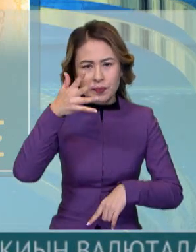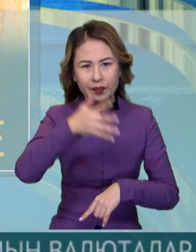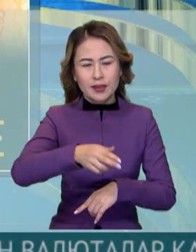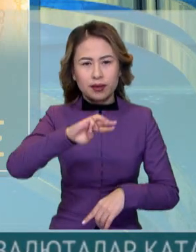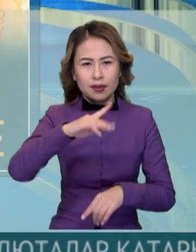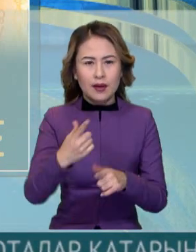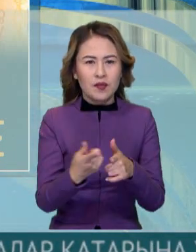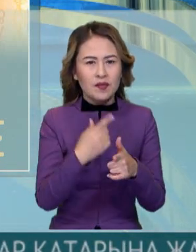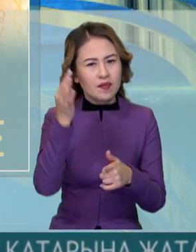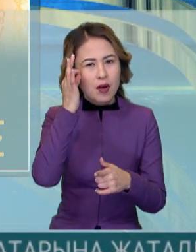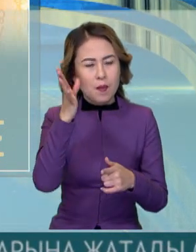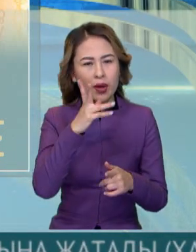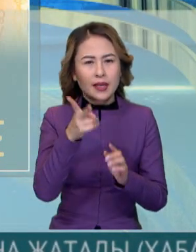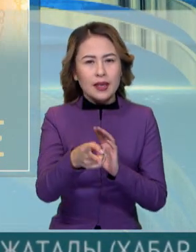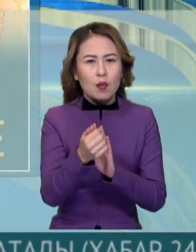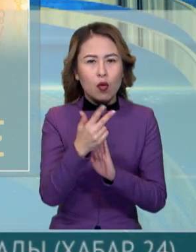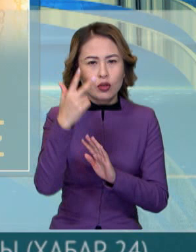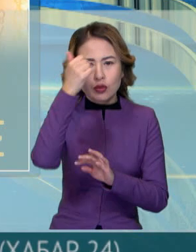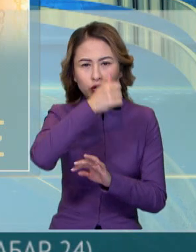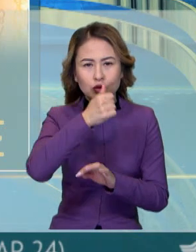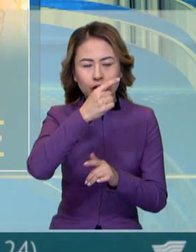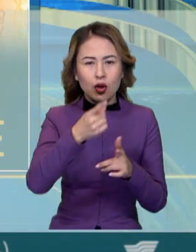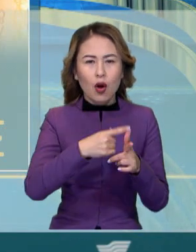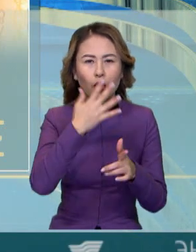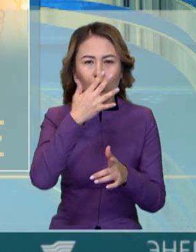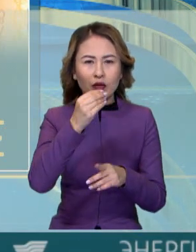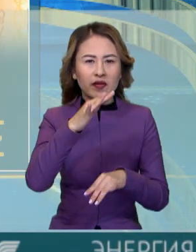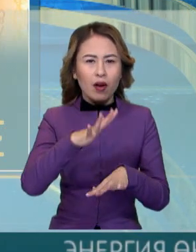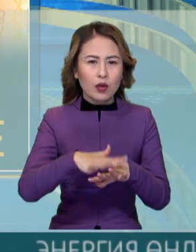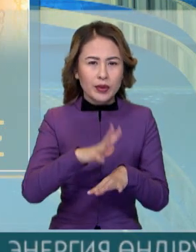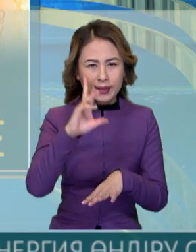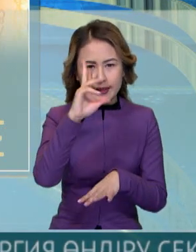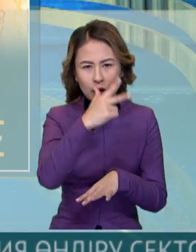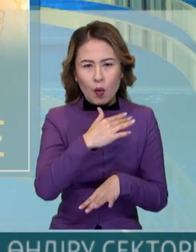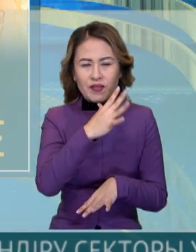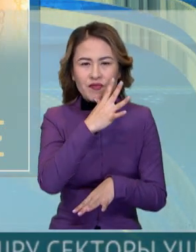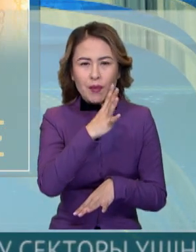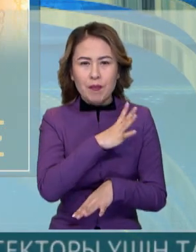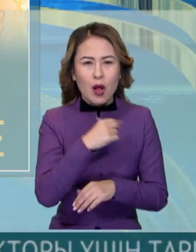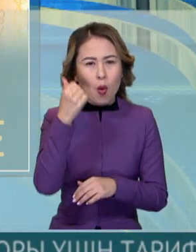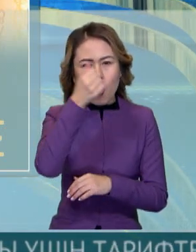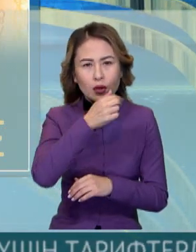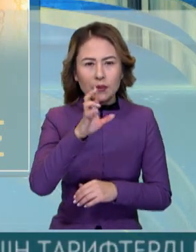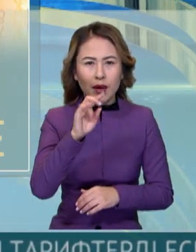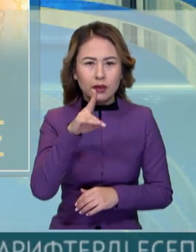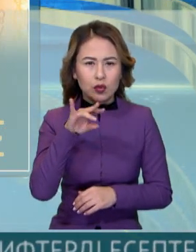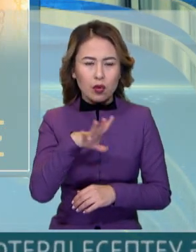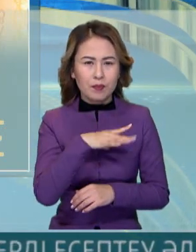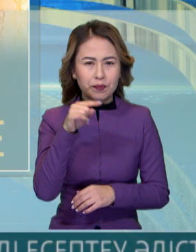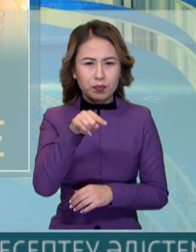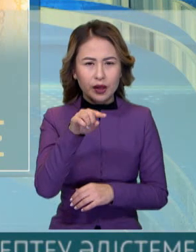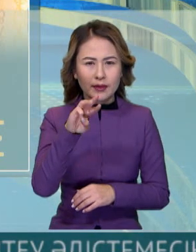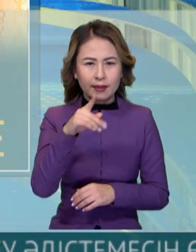осы атақты иеленді. Ал 2013 жылы ұлттық валютамыз 3 жыл қатарынан жыл банкноты атанды. Бұл жолы 1,000